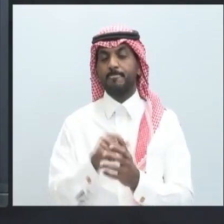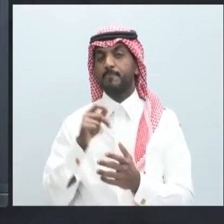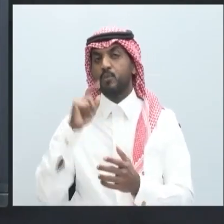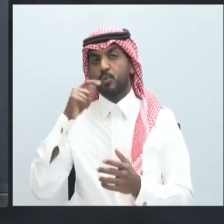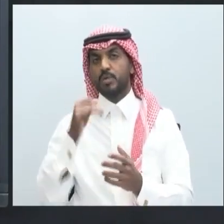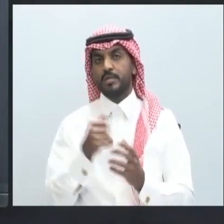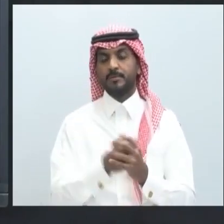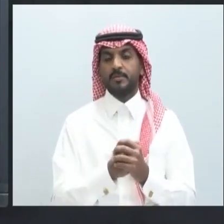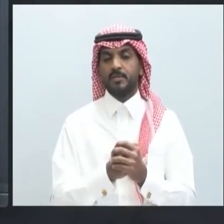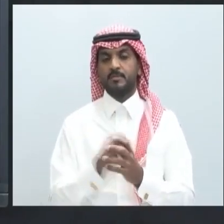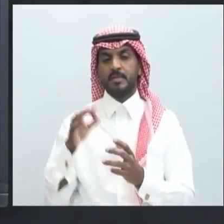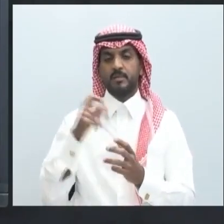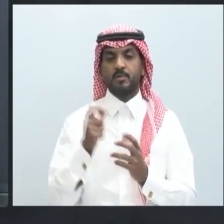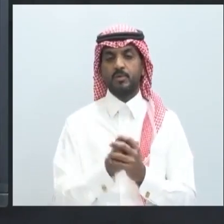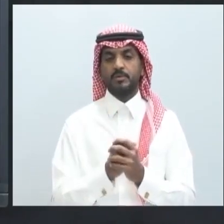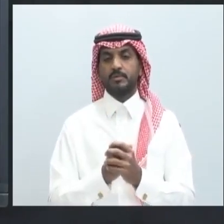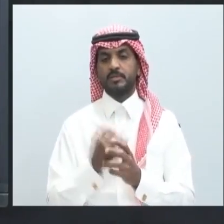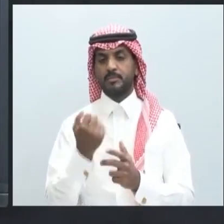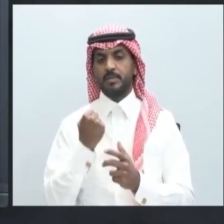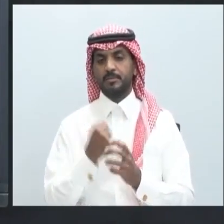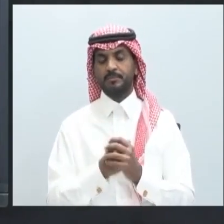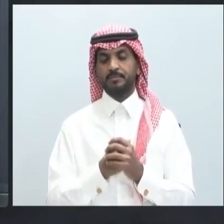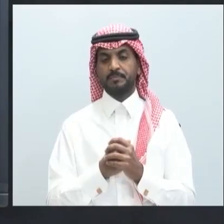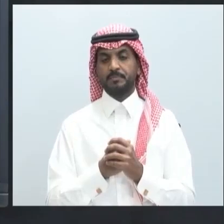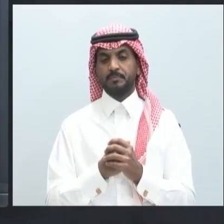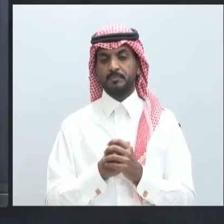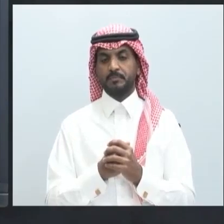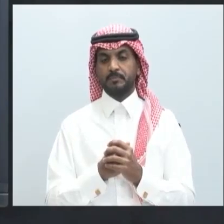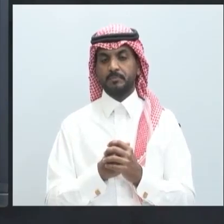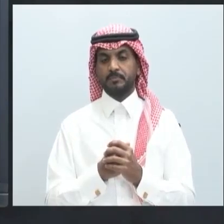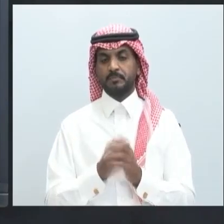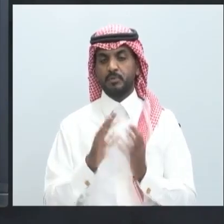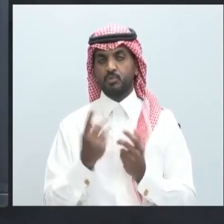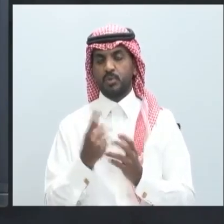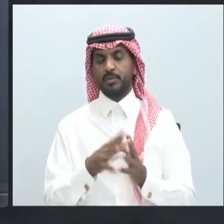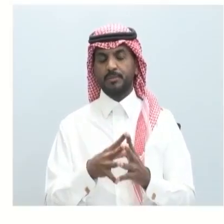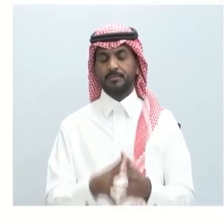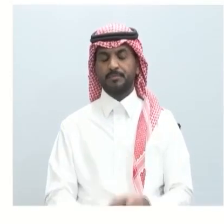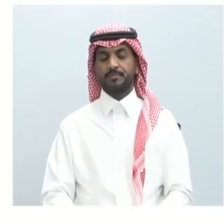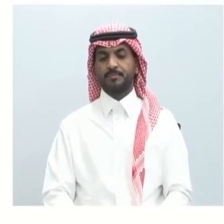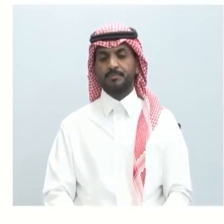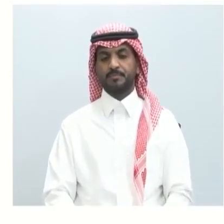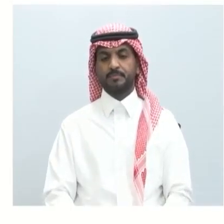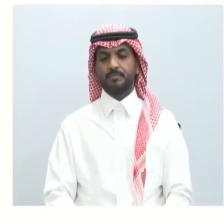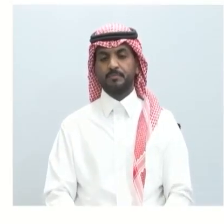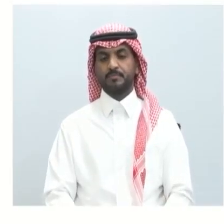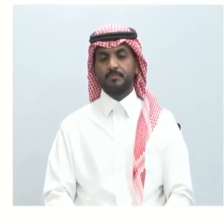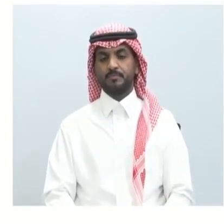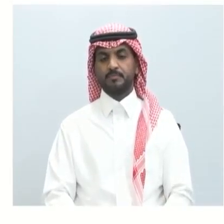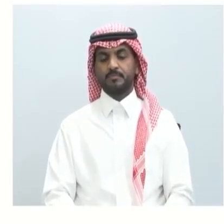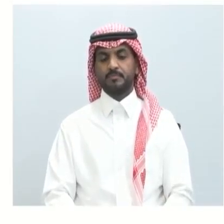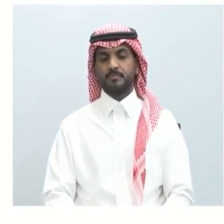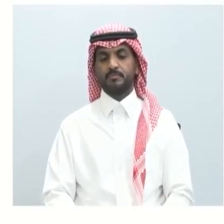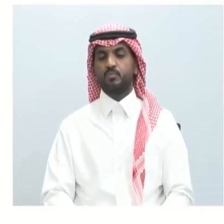النحل كمثال للمخلوقات التي تملك او كمخلوقات تملك مجموعه واحده او احاديه المجموعه الكروموسوميه